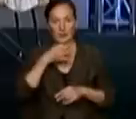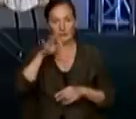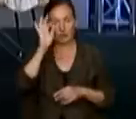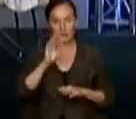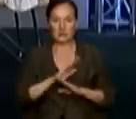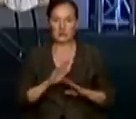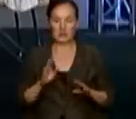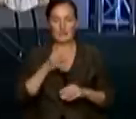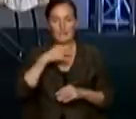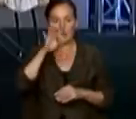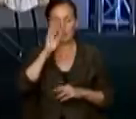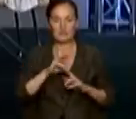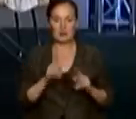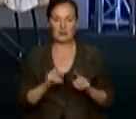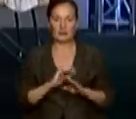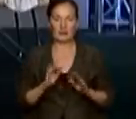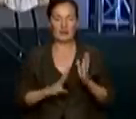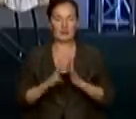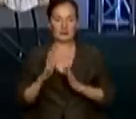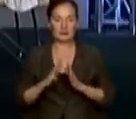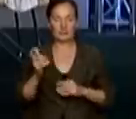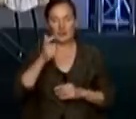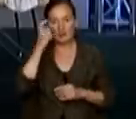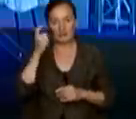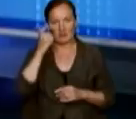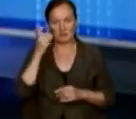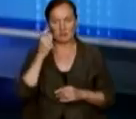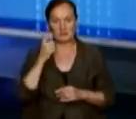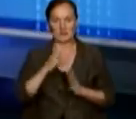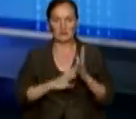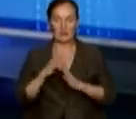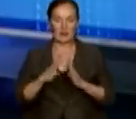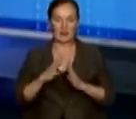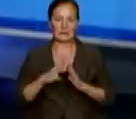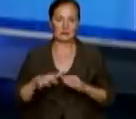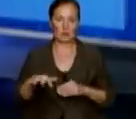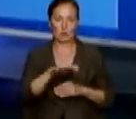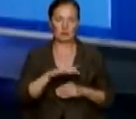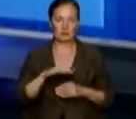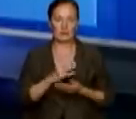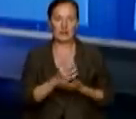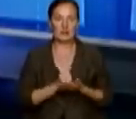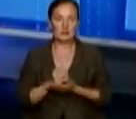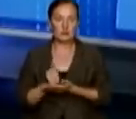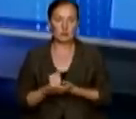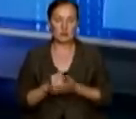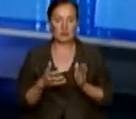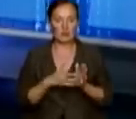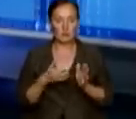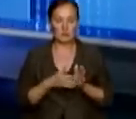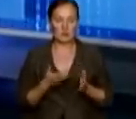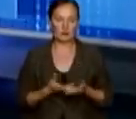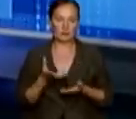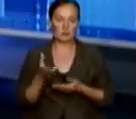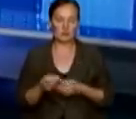вже як і лісники, в першу чергу власник. Власник лісгоспу. Власник, так. Розумію, що ресурсу недостатньо, фінансування людського і всього